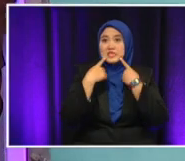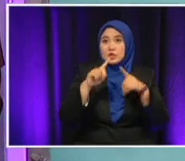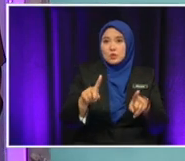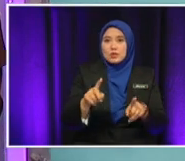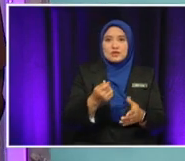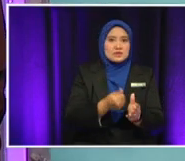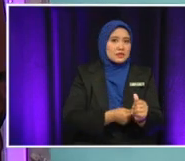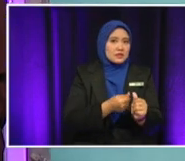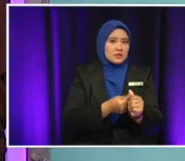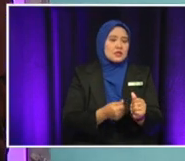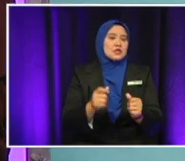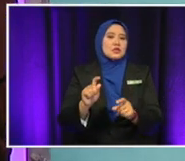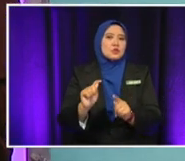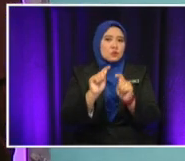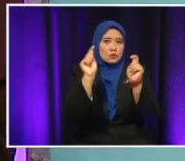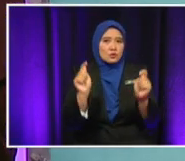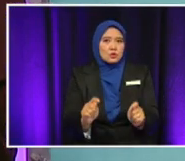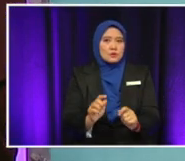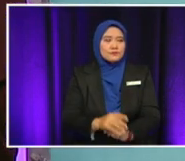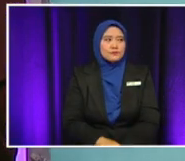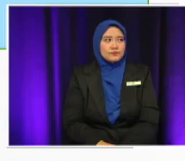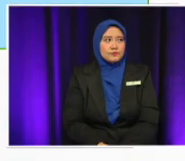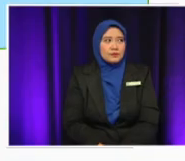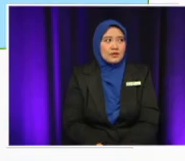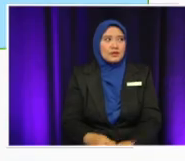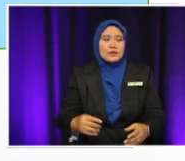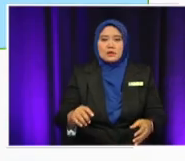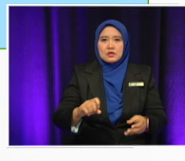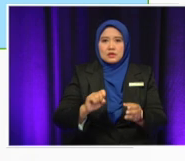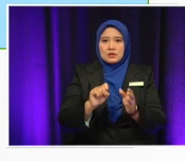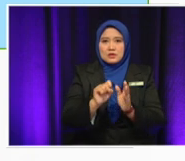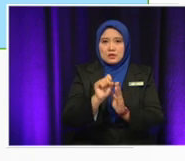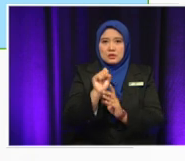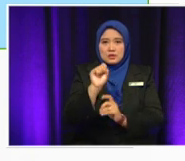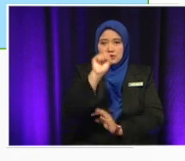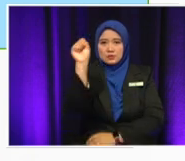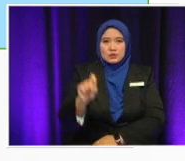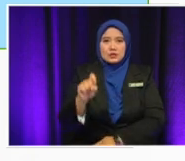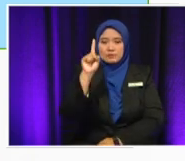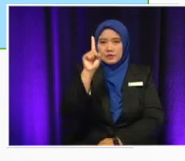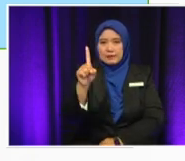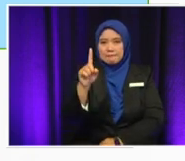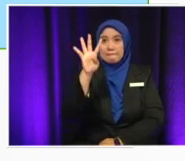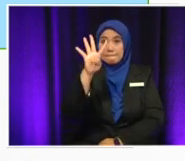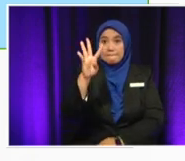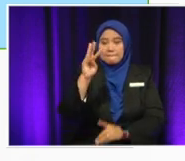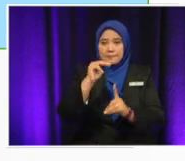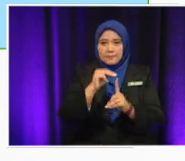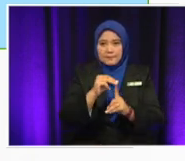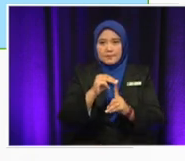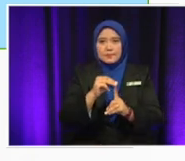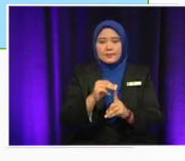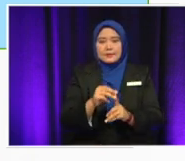contoh soal yang pertama soal lain 4 marka Berikut merupakan contoh ciri-ciri grafik di dalam